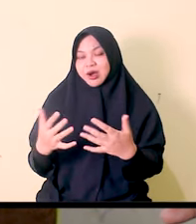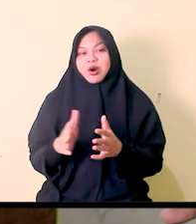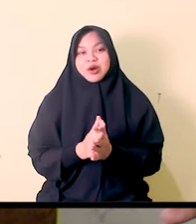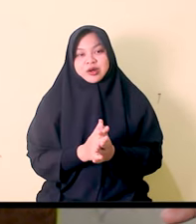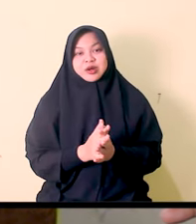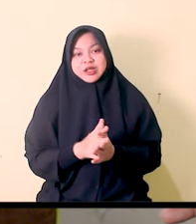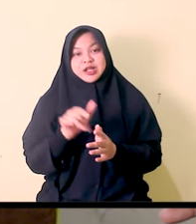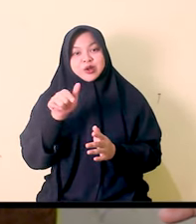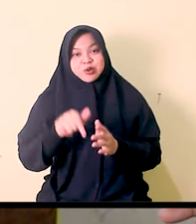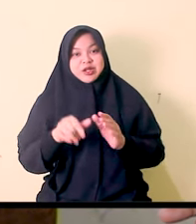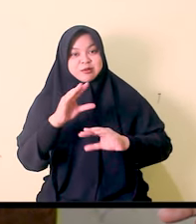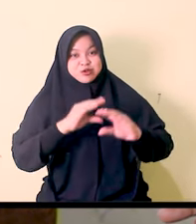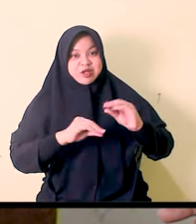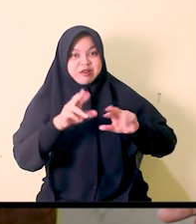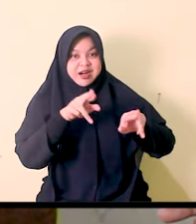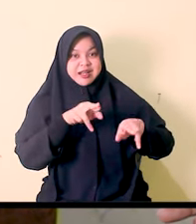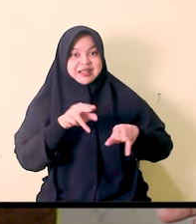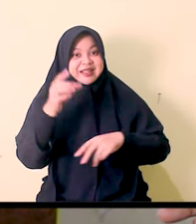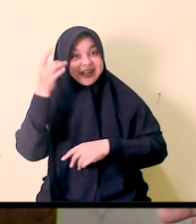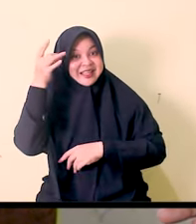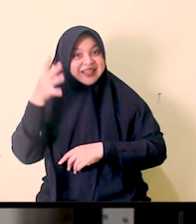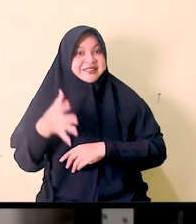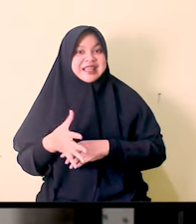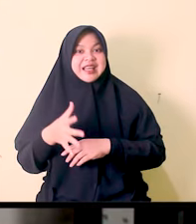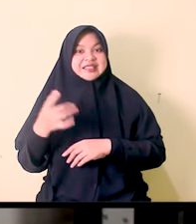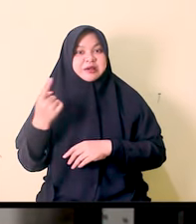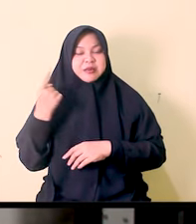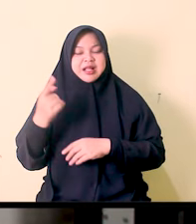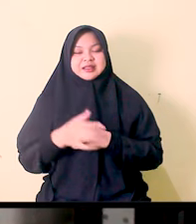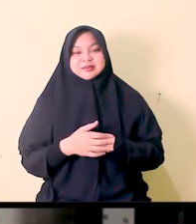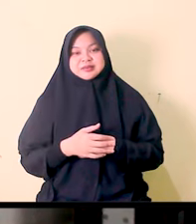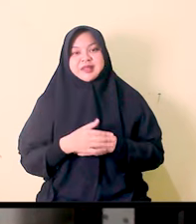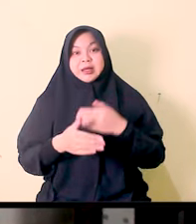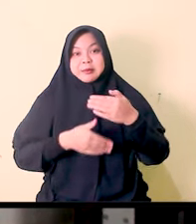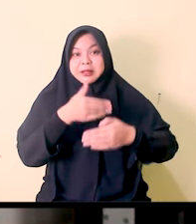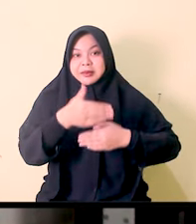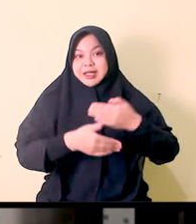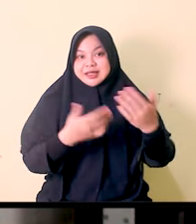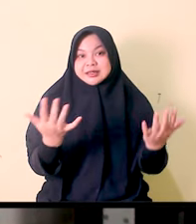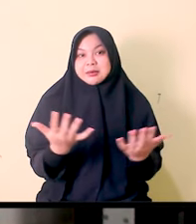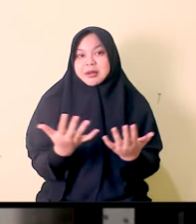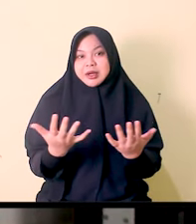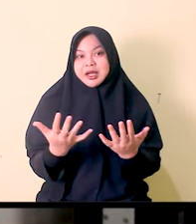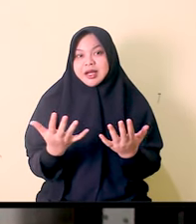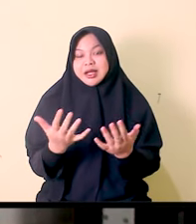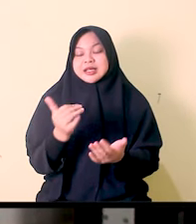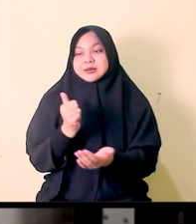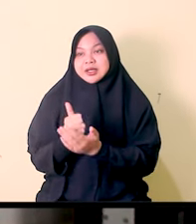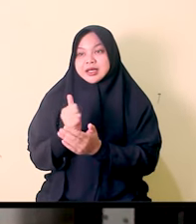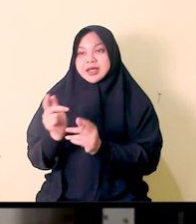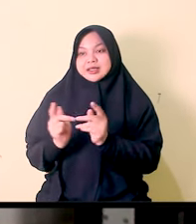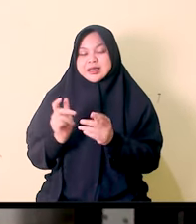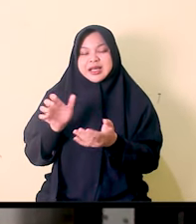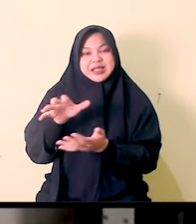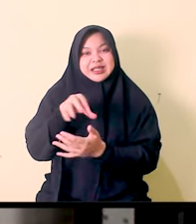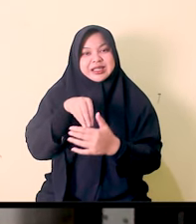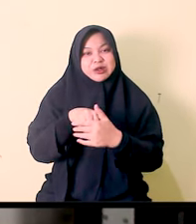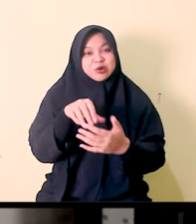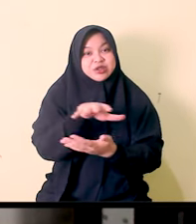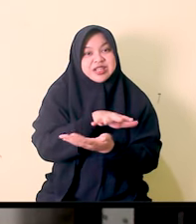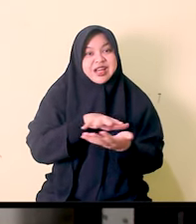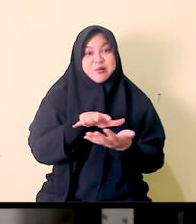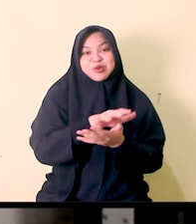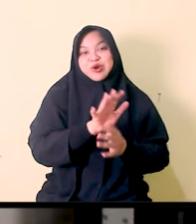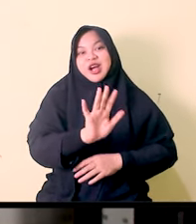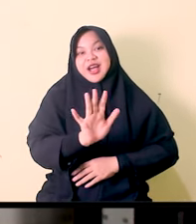tahun kalau implementasinya Pak bagaimana Sebenarnya saya tidak terlalu ikut campur ya kepada kinerja